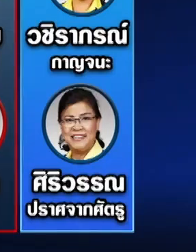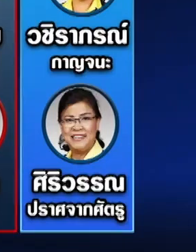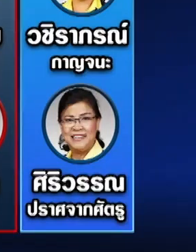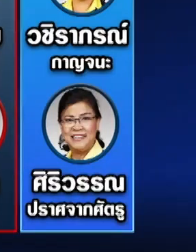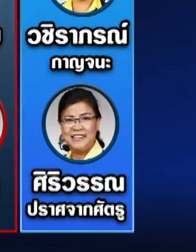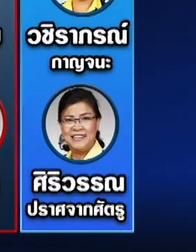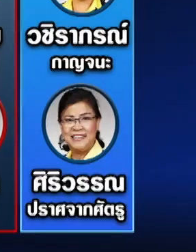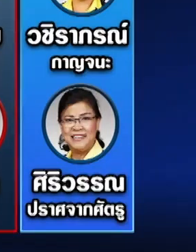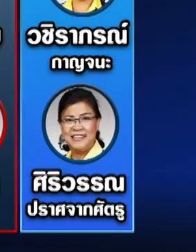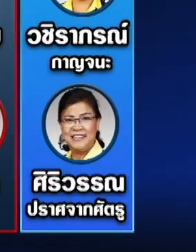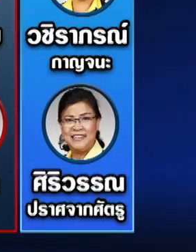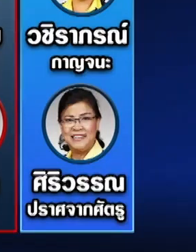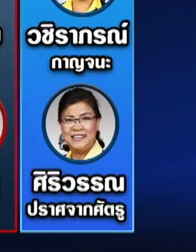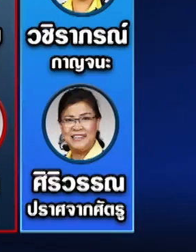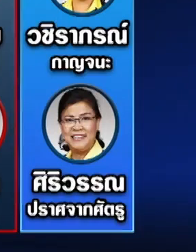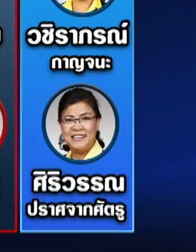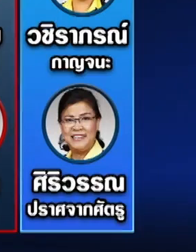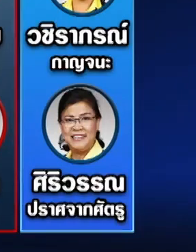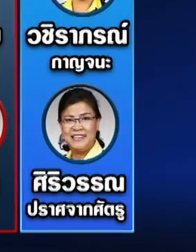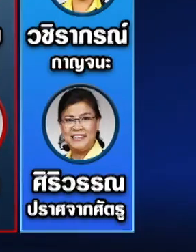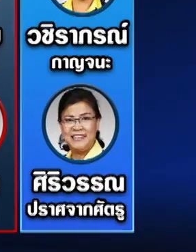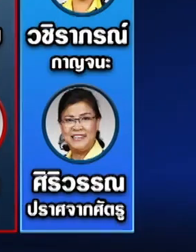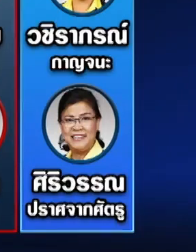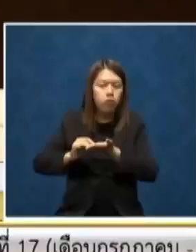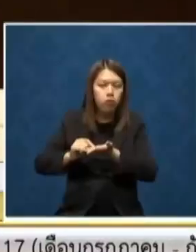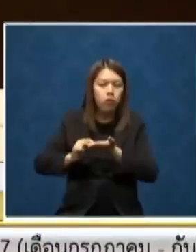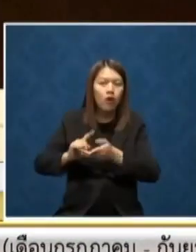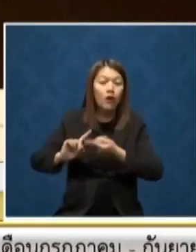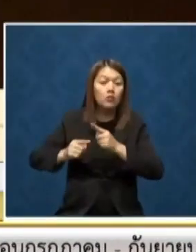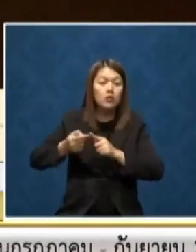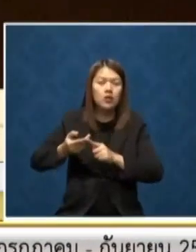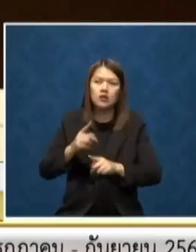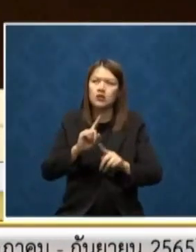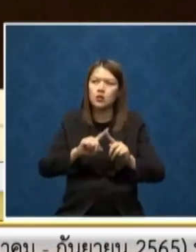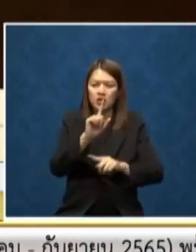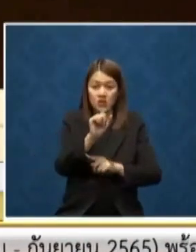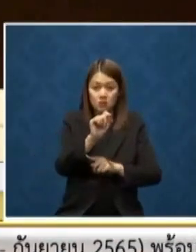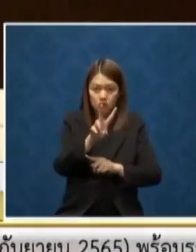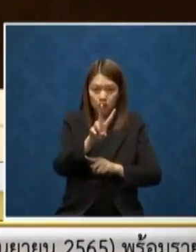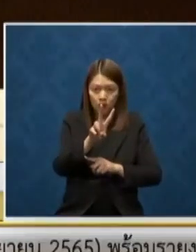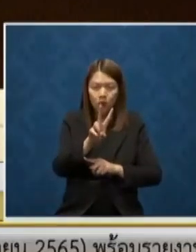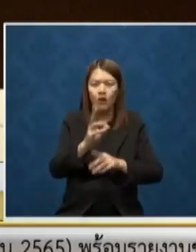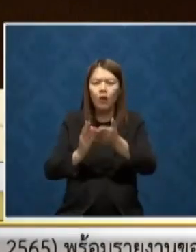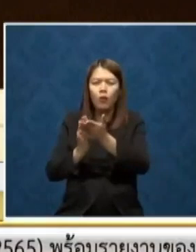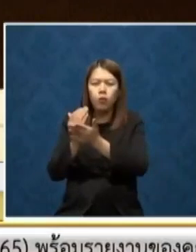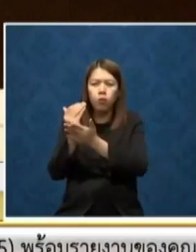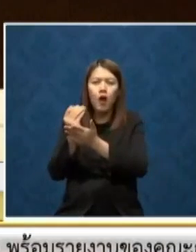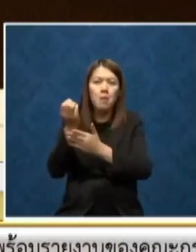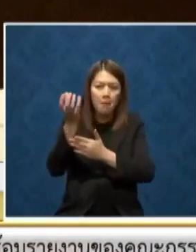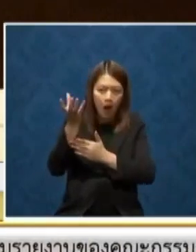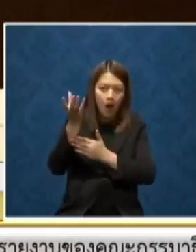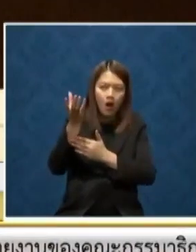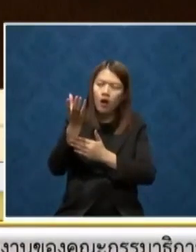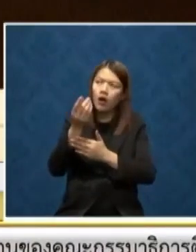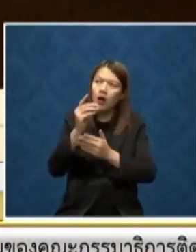ก่อนที่เลขาธิการสภาผู้แทนราษฎรจะอ่านพระบรมราชโองการพระราชกฤษฎีกาปิดสมัยประชุมสภาผู้แทนราษฎ